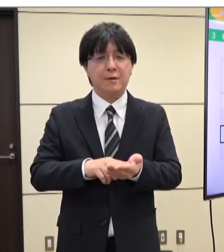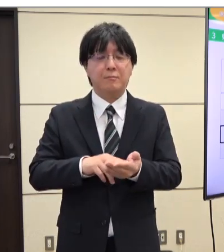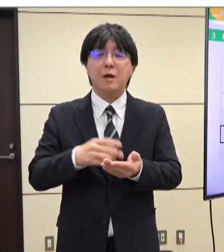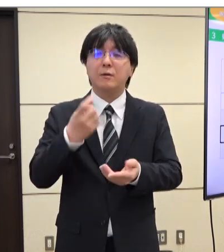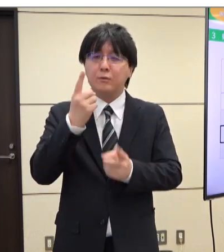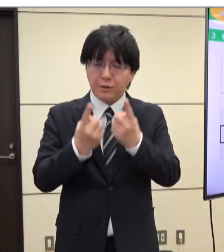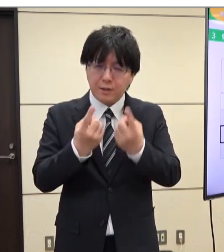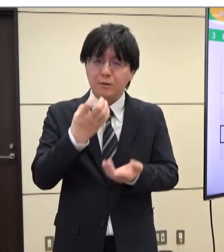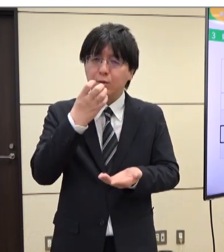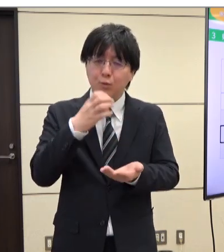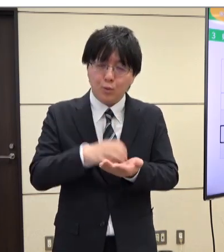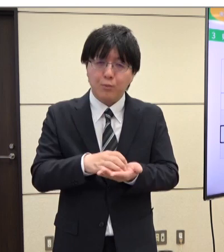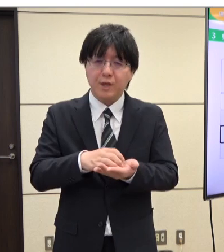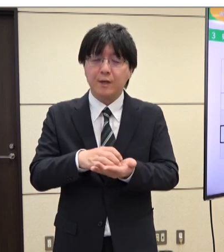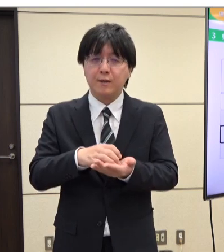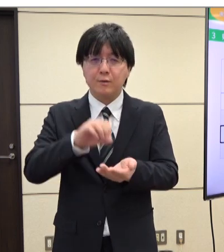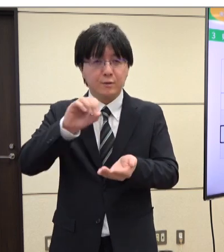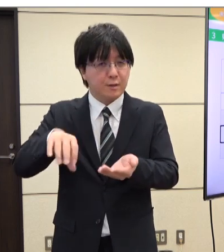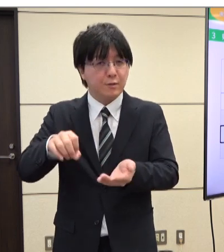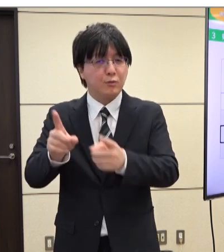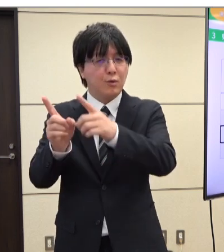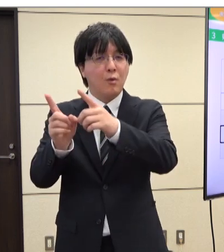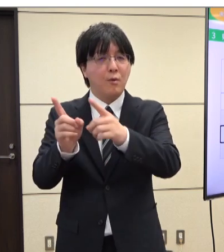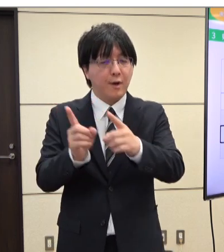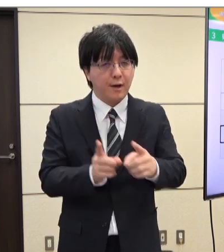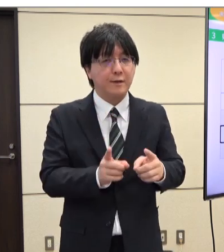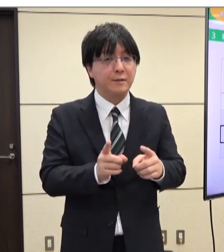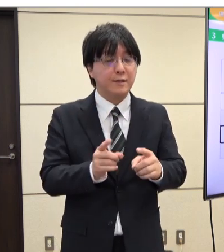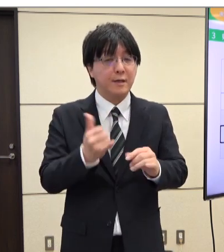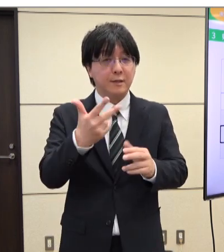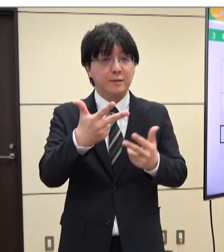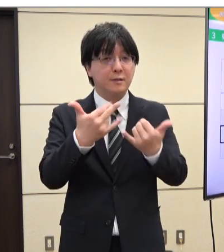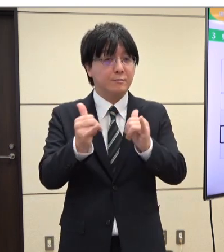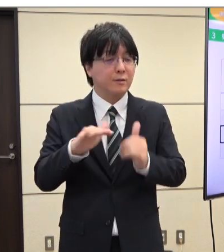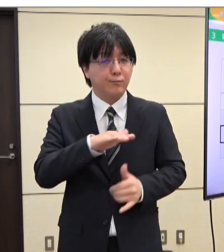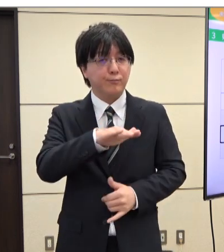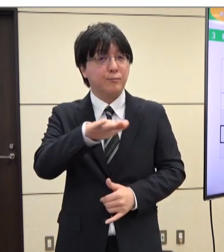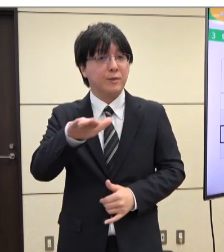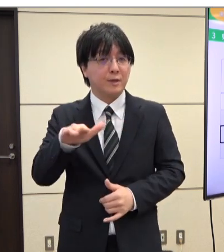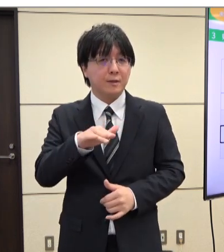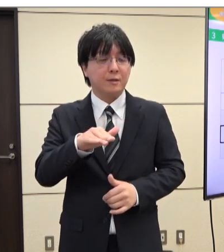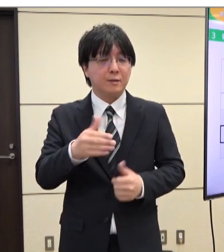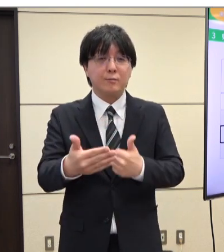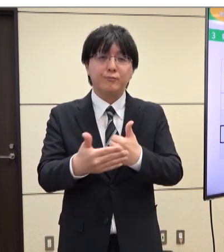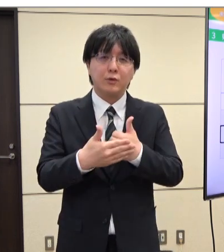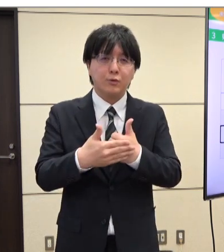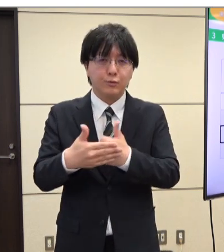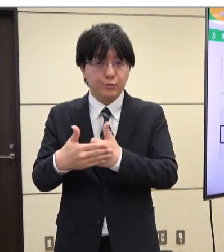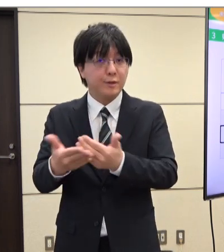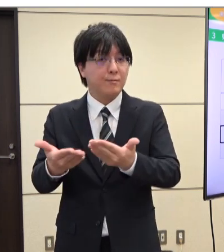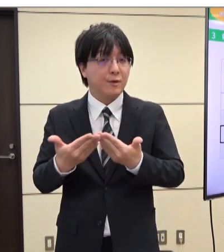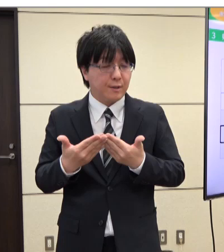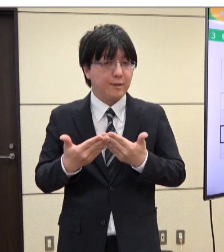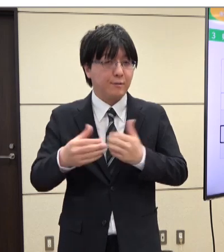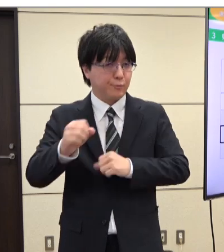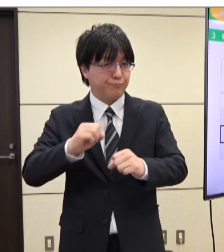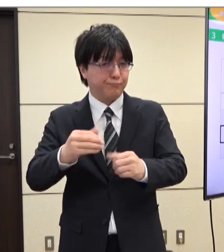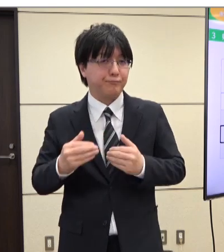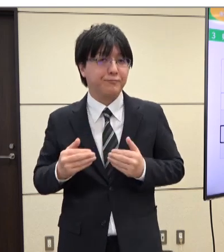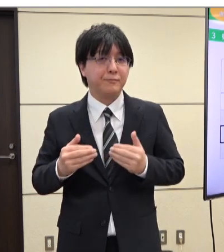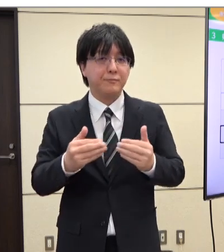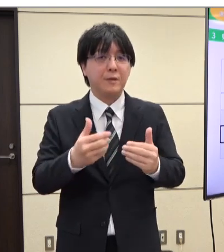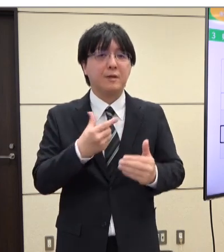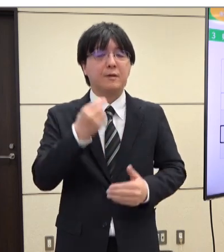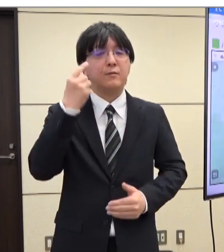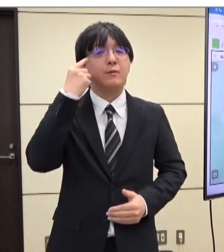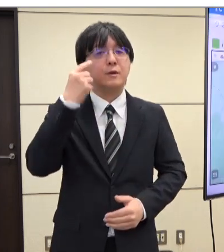積極的な取り組みを進め、また市民の皆さんにもご協力いただいて減量を進めていきたいというふうに考え